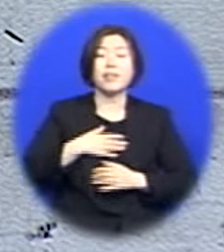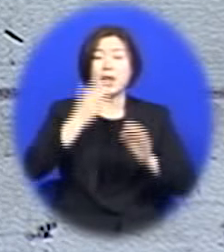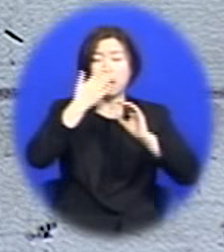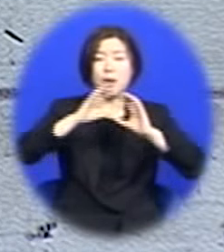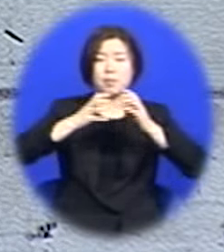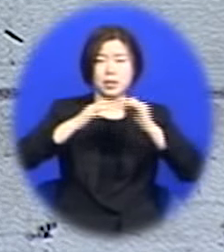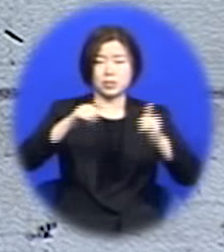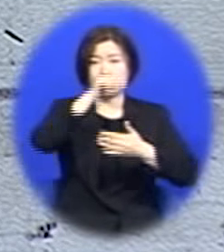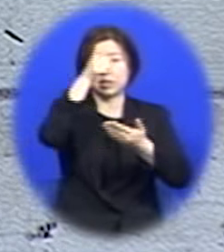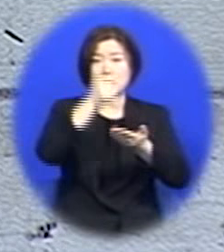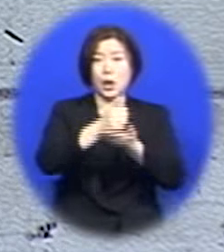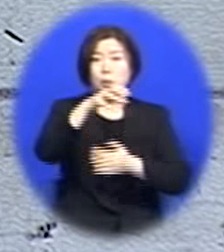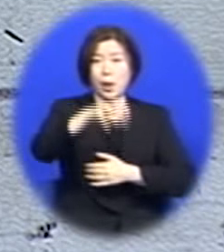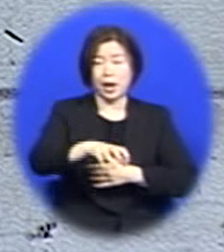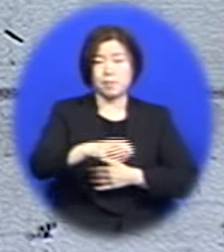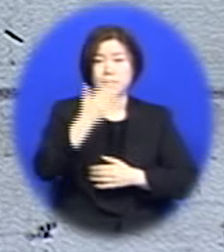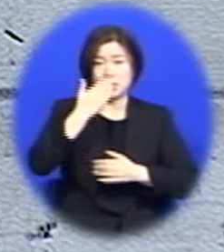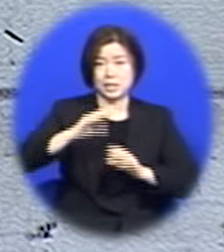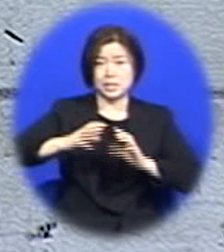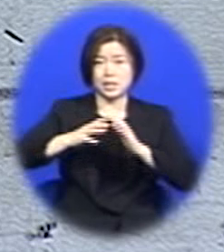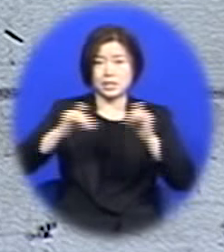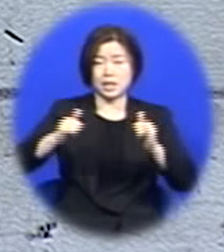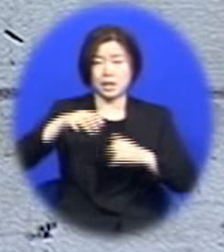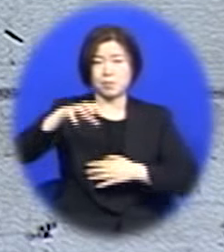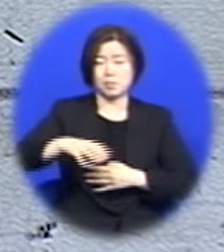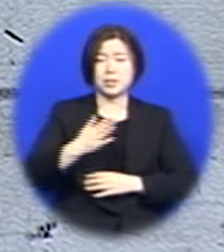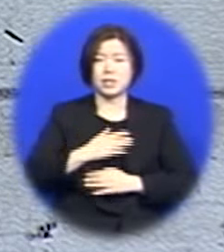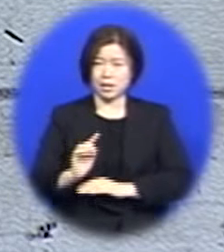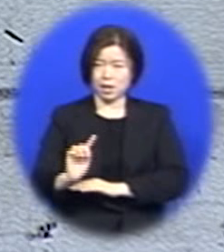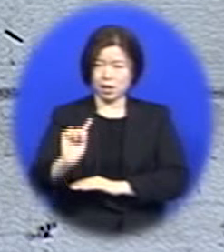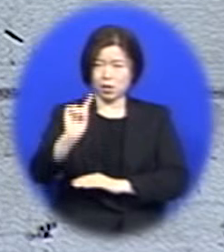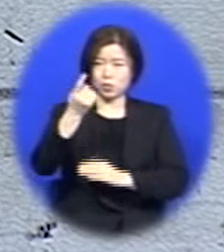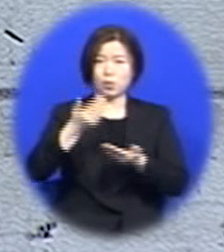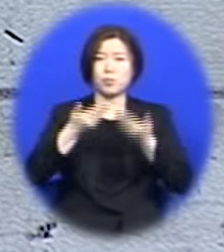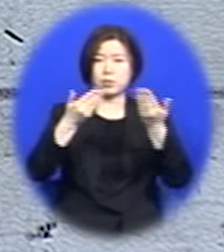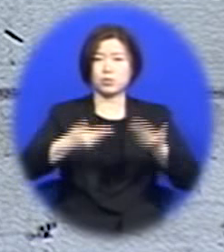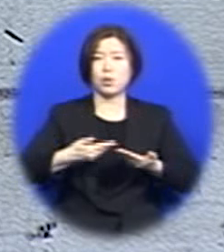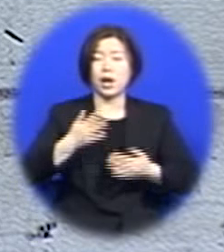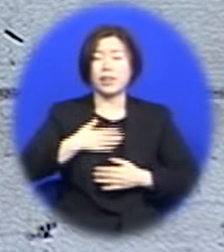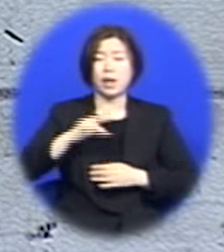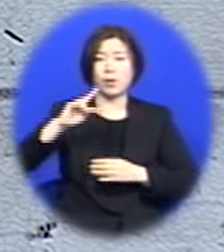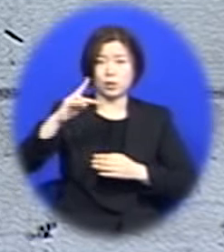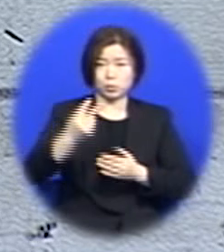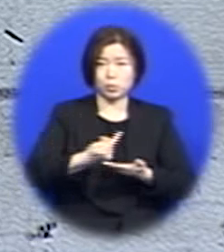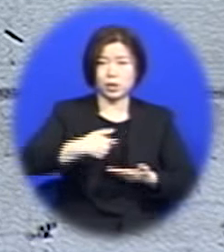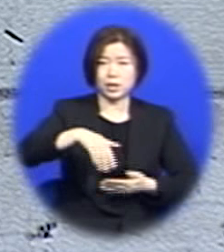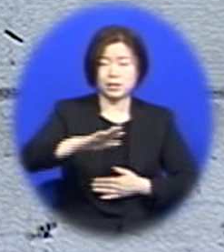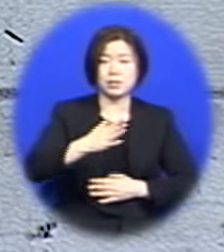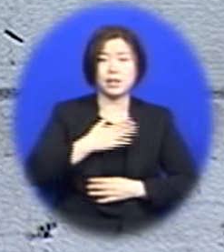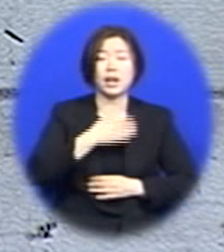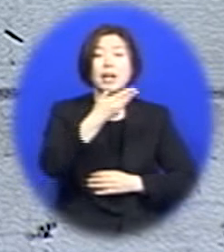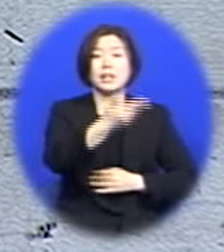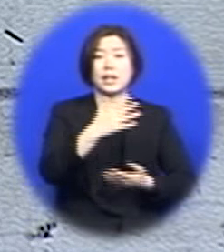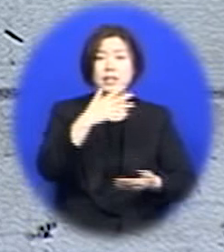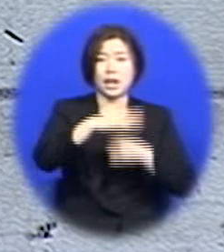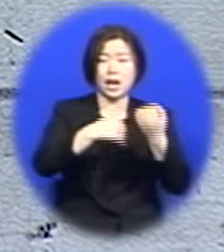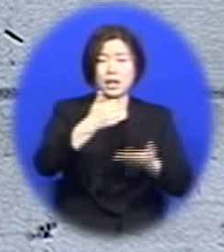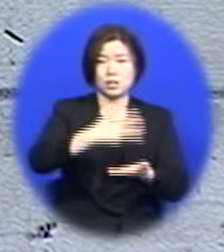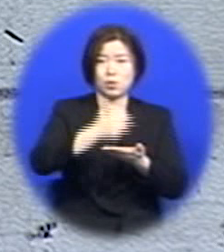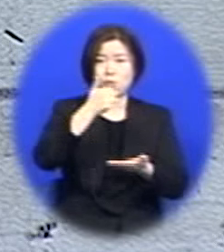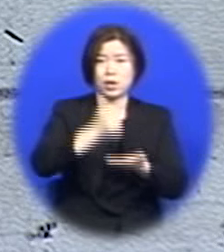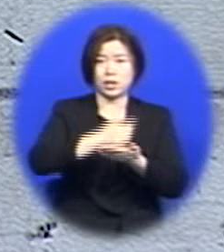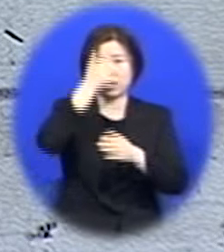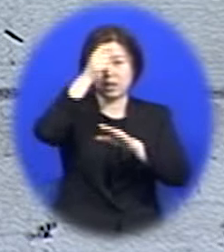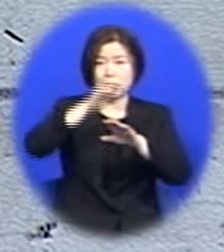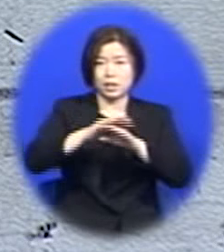장로들 앞과 이스라엘 앞에서 나를 높이사 나와 함께 돌아가서 내가 당신의 하나님 여호와께